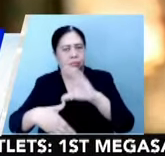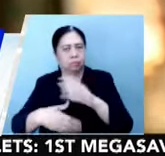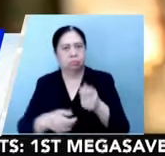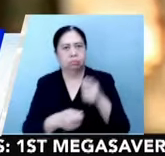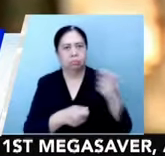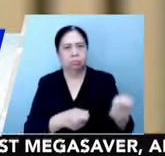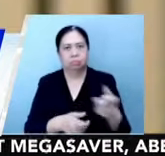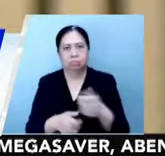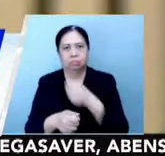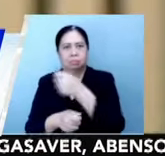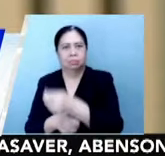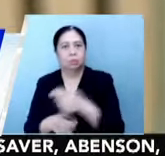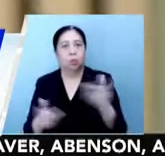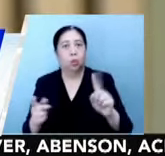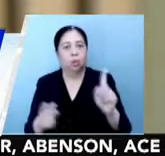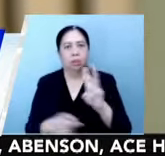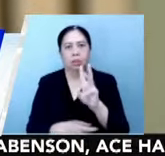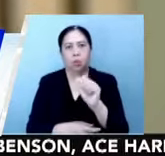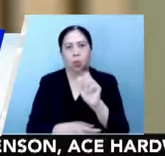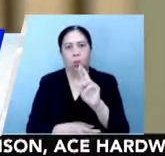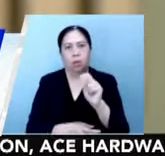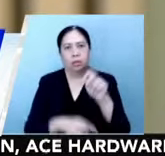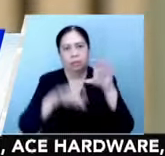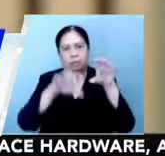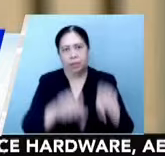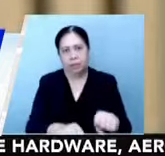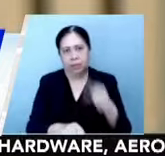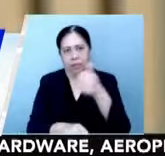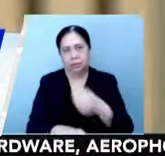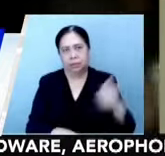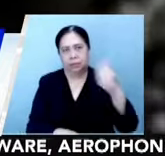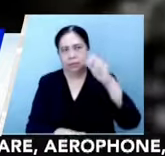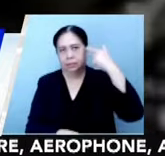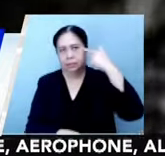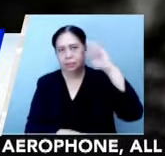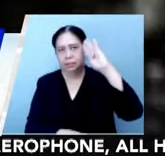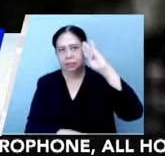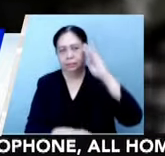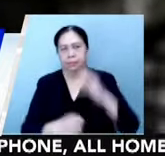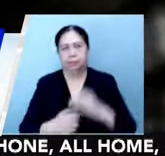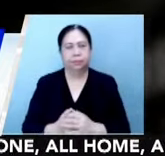of arrest kay dating Bureau of Corrections Director General Gerald Bantag.